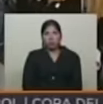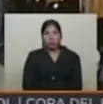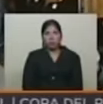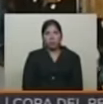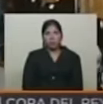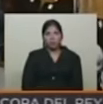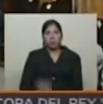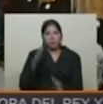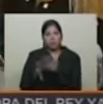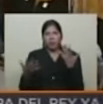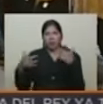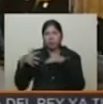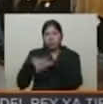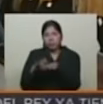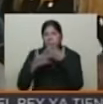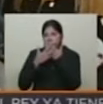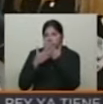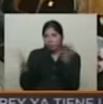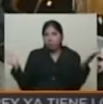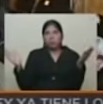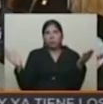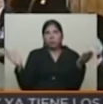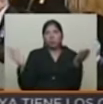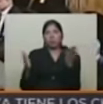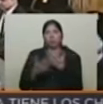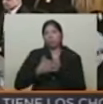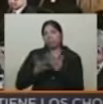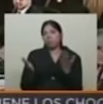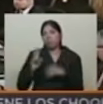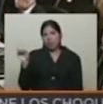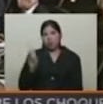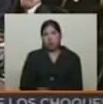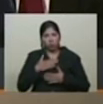Amérique latine. Écoutez le président vénézuélien, Nicolas Maduro.